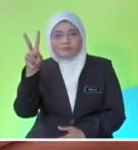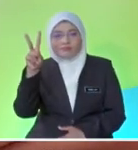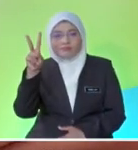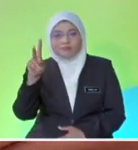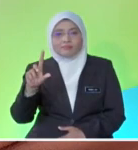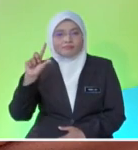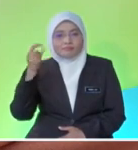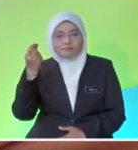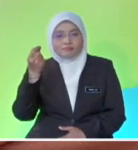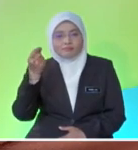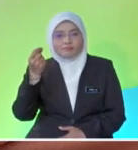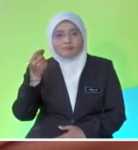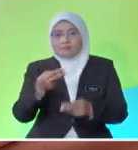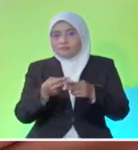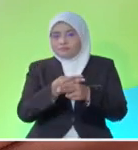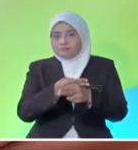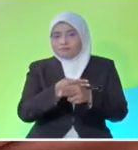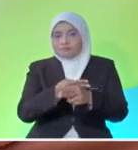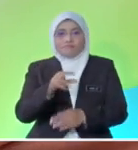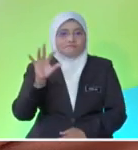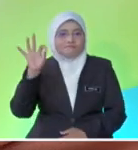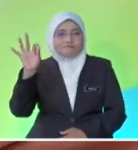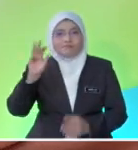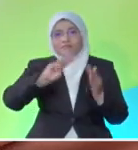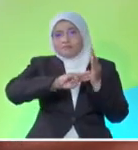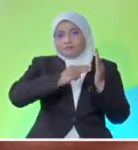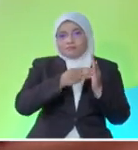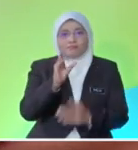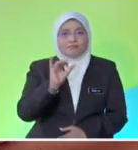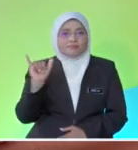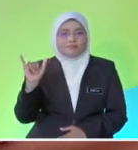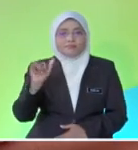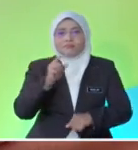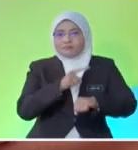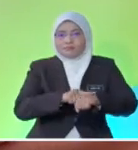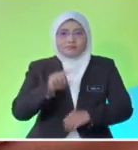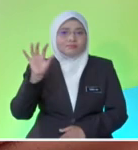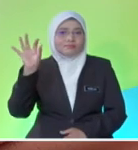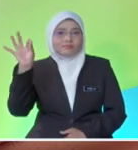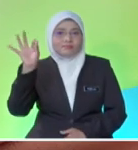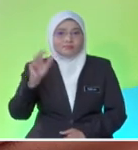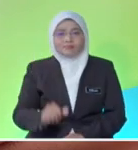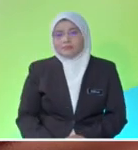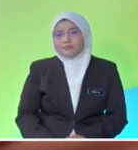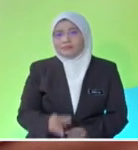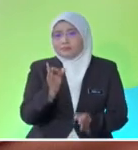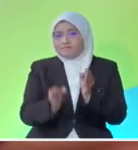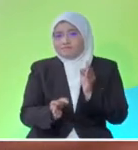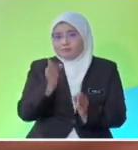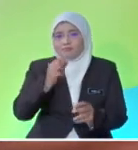nombor 9. Ini bermaksud pukul 9. 9. Kalau kita jalan lagi jarum